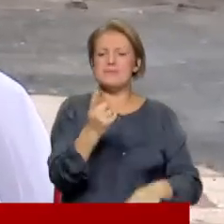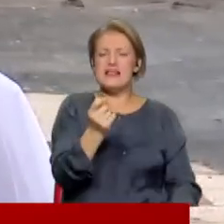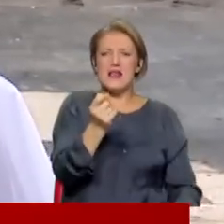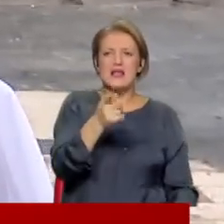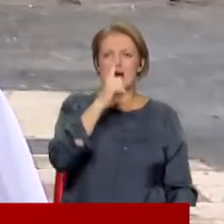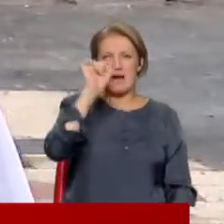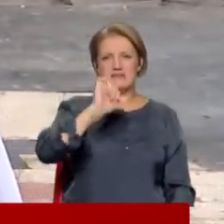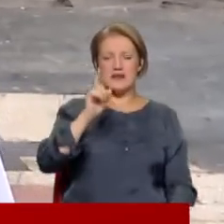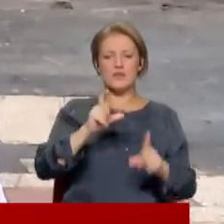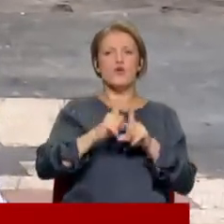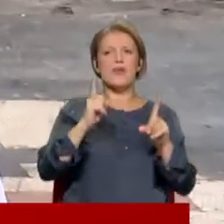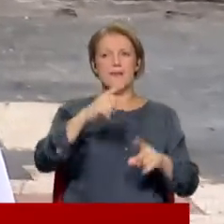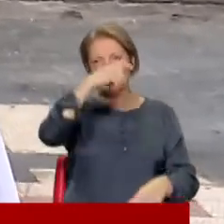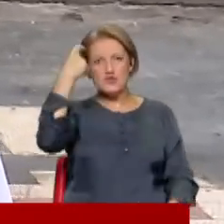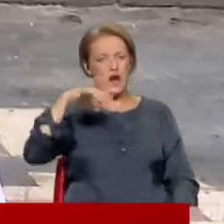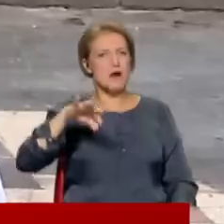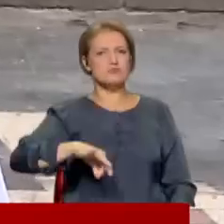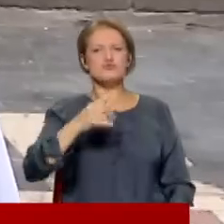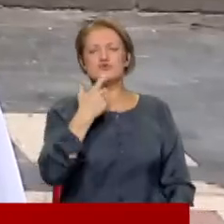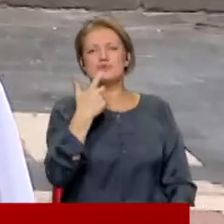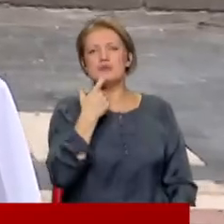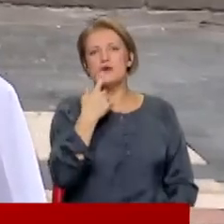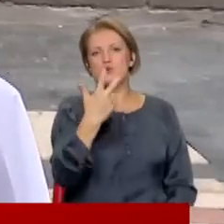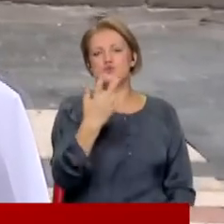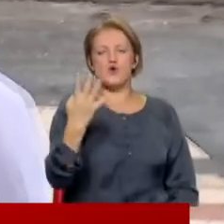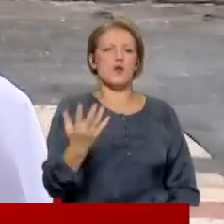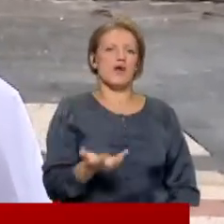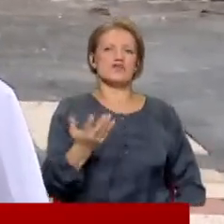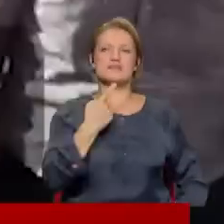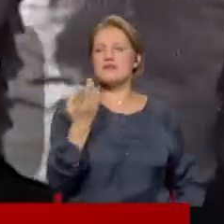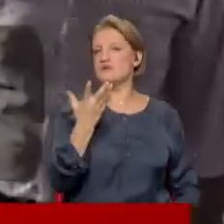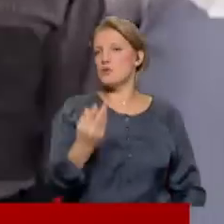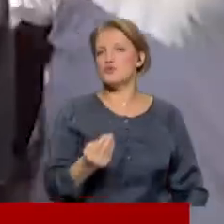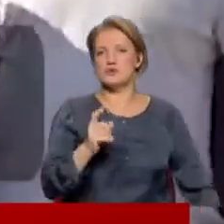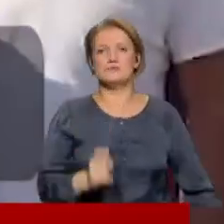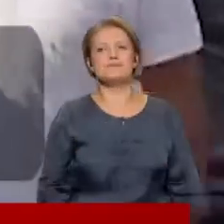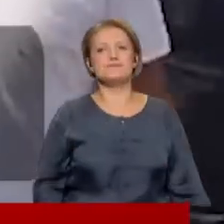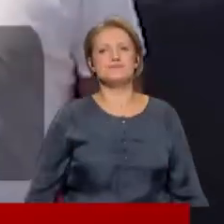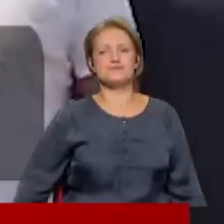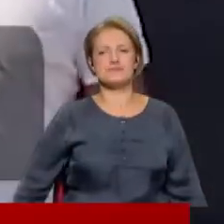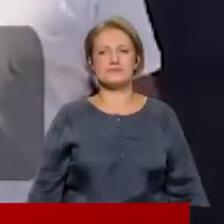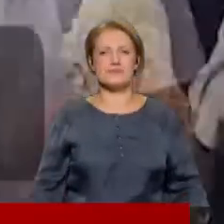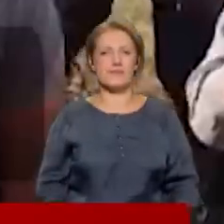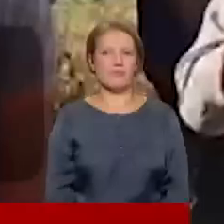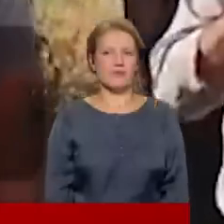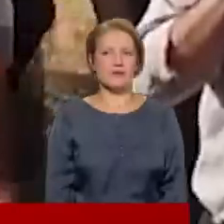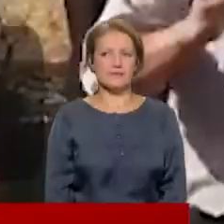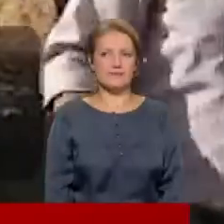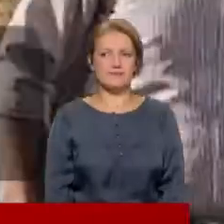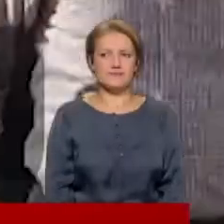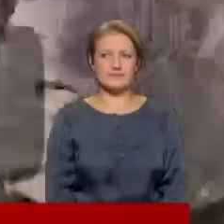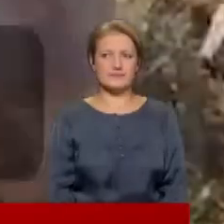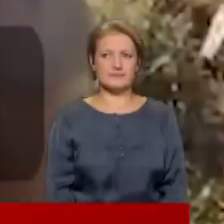gaz da geçen dönem ısınıyorsak şu an 3 liraya 4 liraya yakacağız. Nasıl olacak? 9,5 lira maaş alıyor, ön düşük alan. Asgari